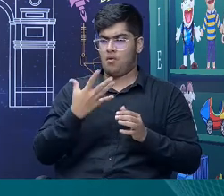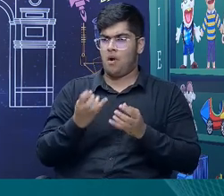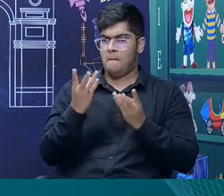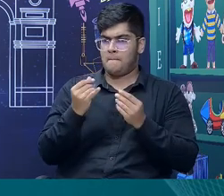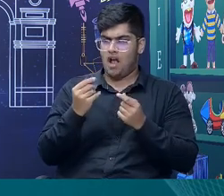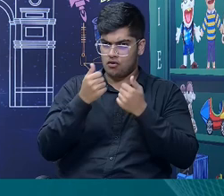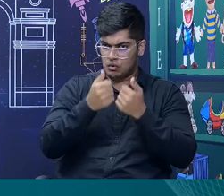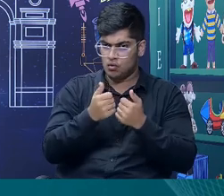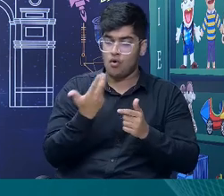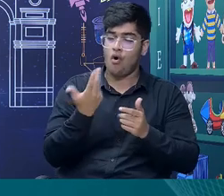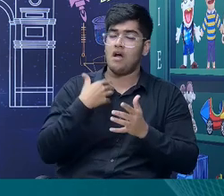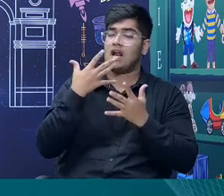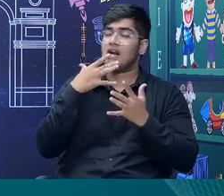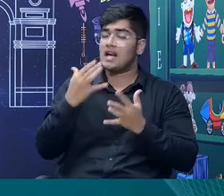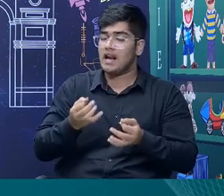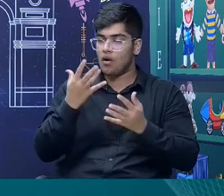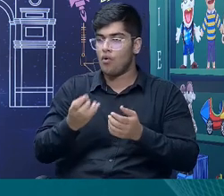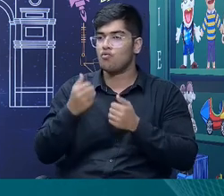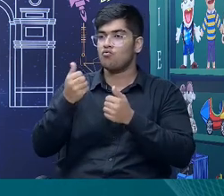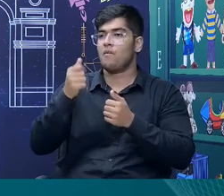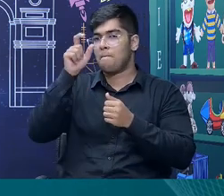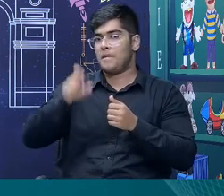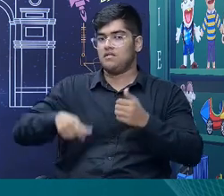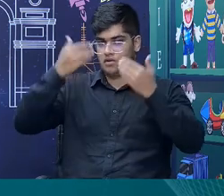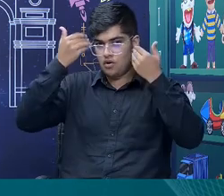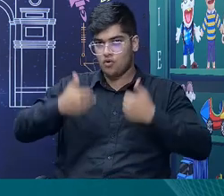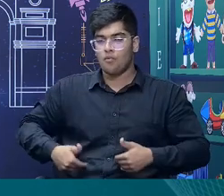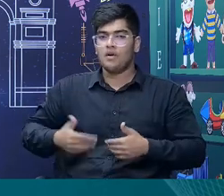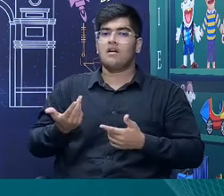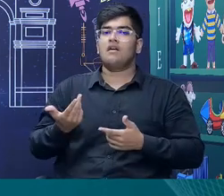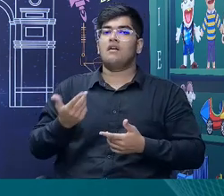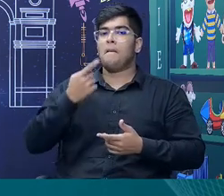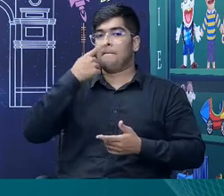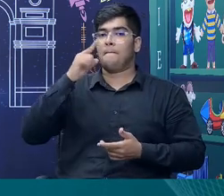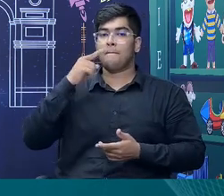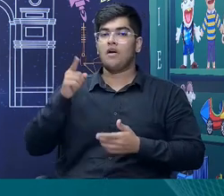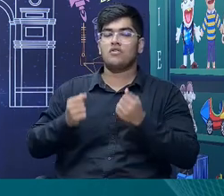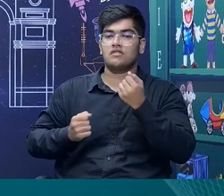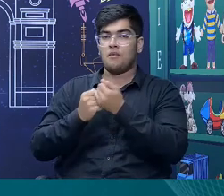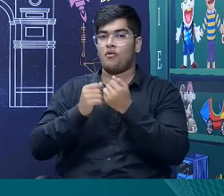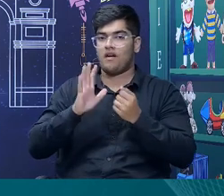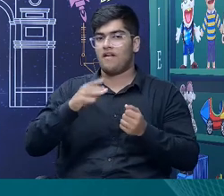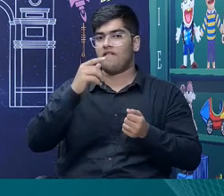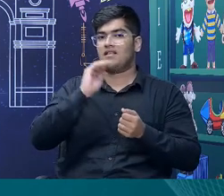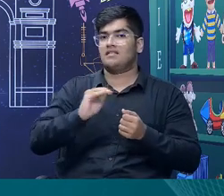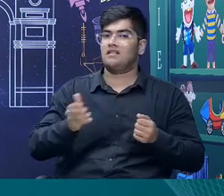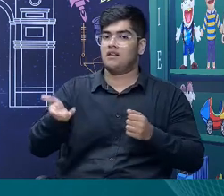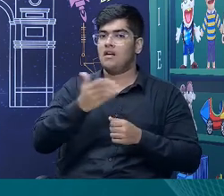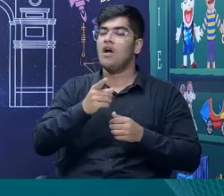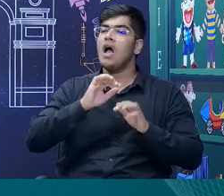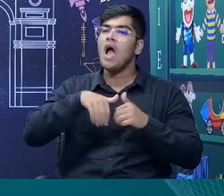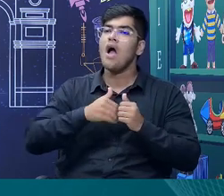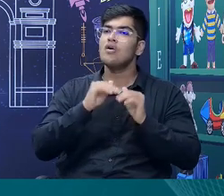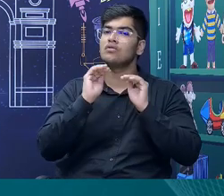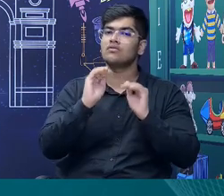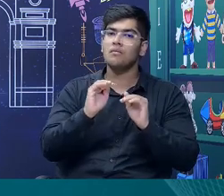लाने के लिए थे या एक अच्छा इंसान बने के लिए पेरेंट्स जो बच्चों को सपोर्ट कर रहे हैं वह किस तरह से